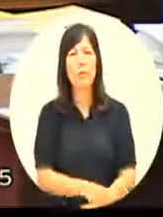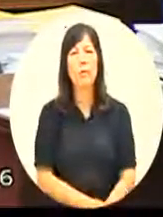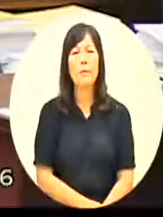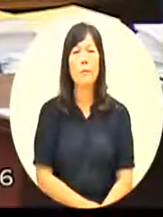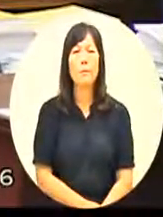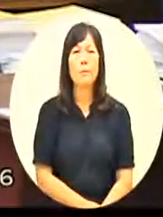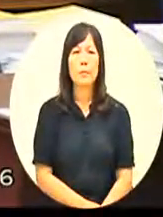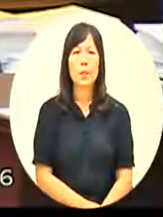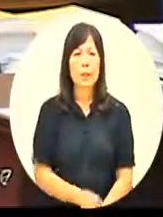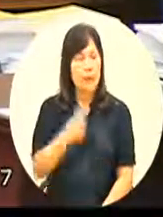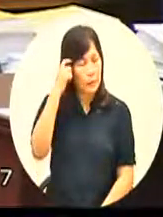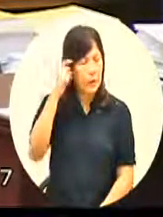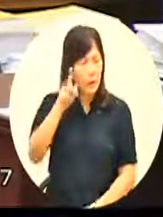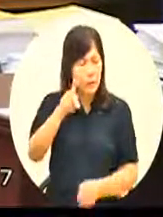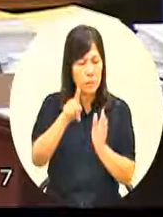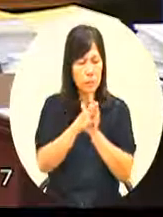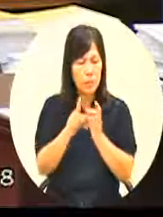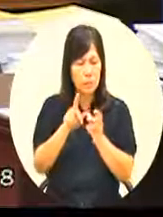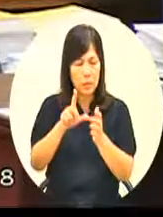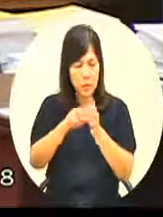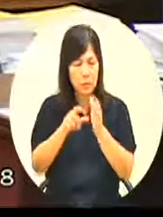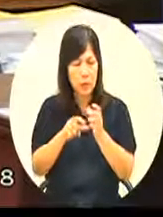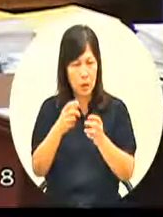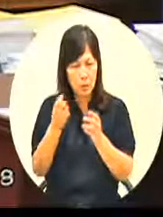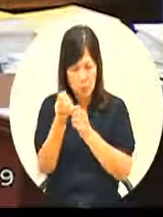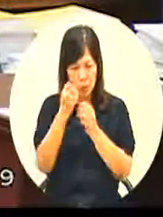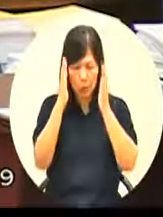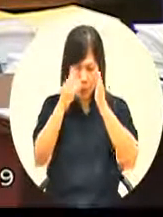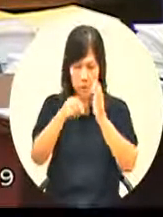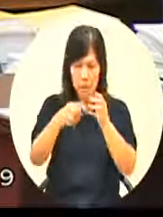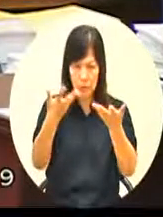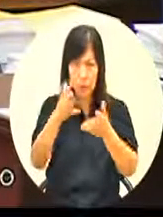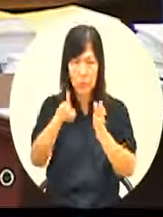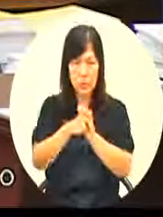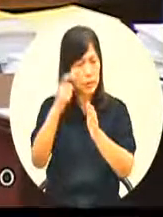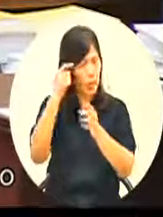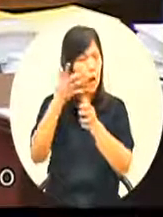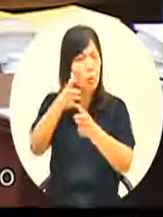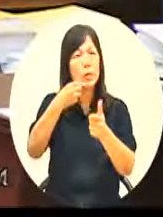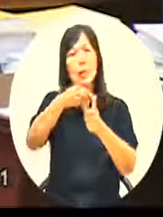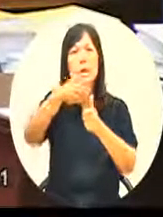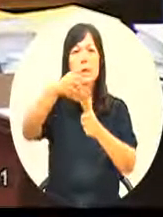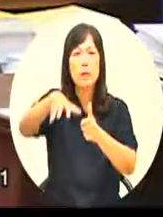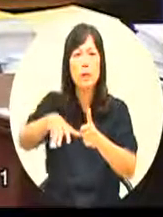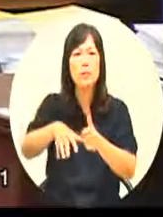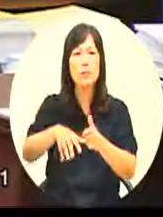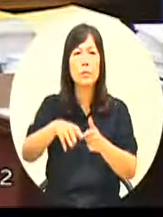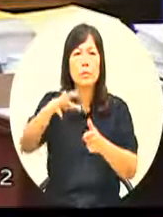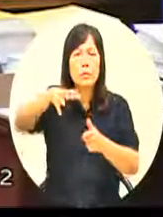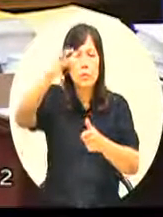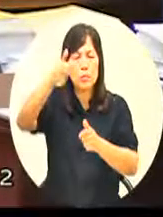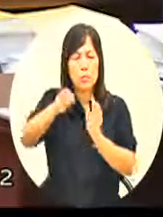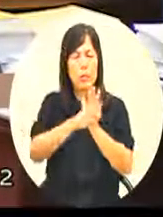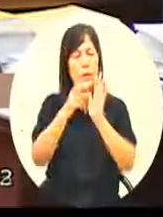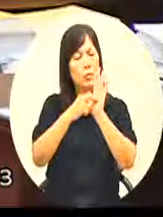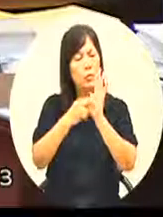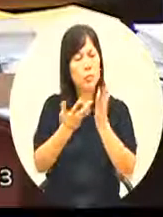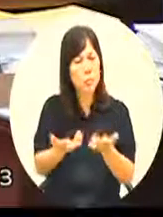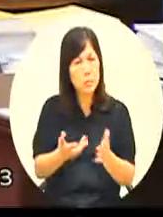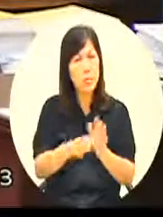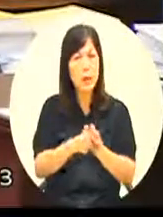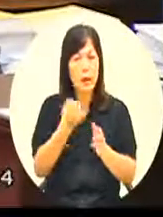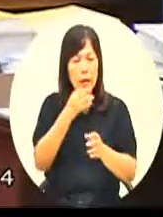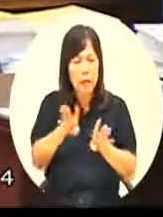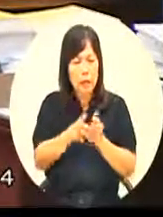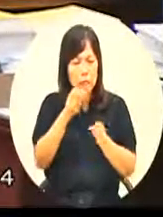间，我们来认真的面对这个问题。我是不是可以请教我们的教育局局长，是不是可以跟大家说明一下？就一开始看到，我其实